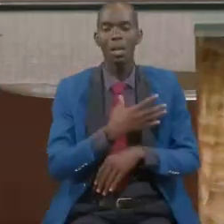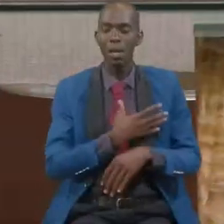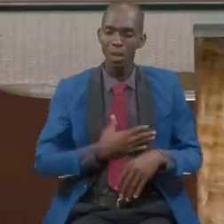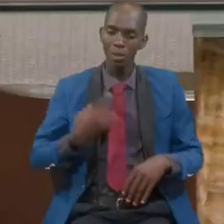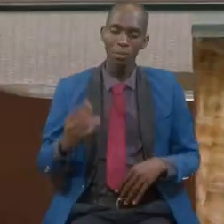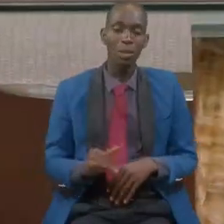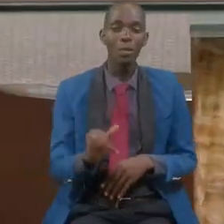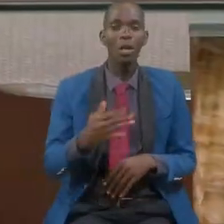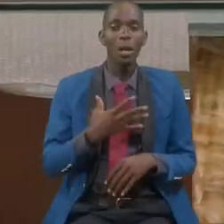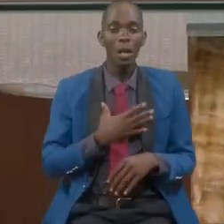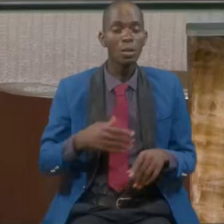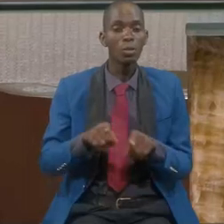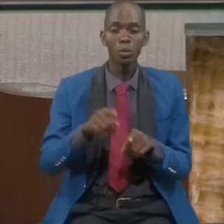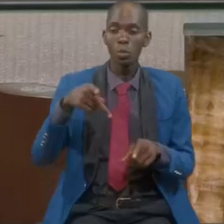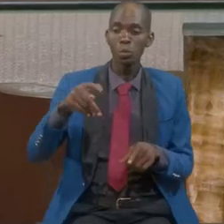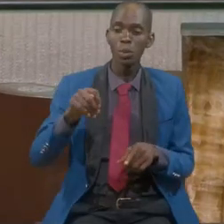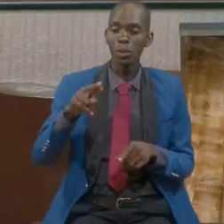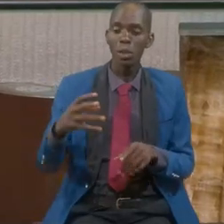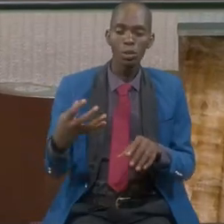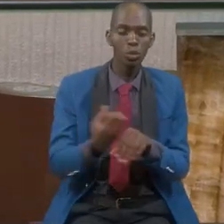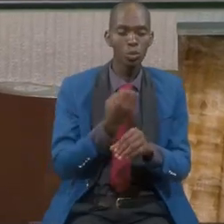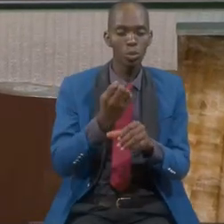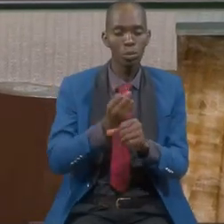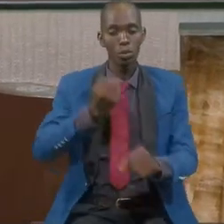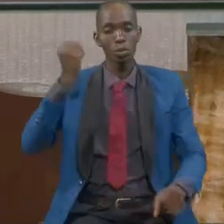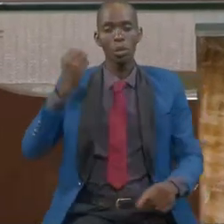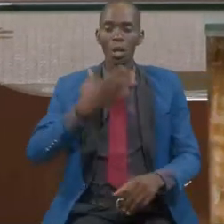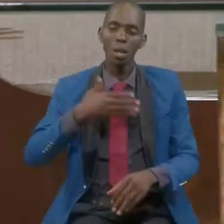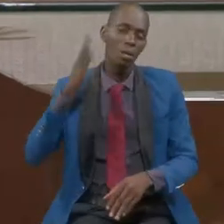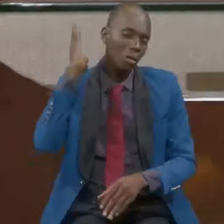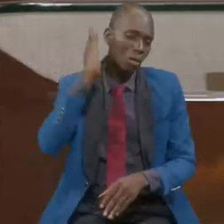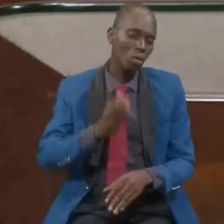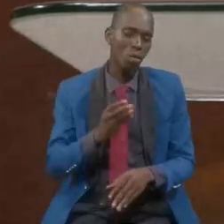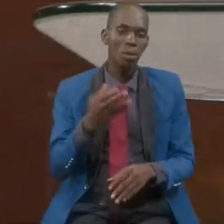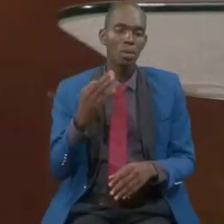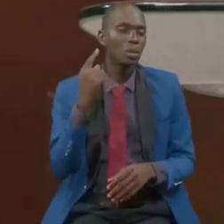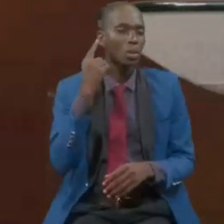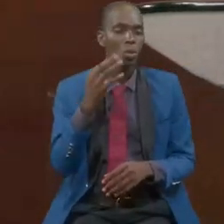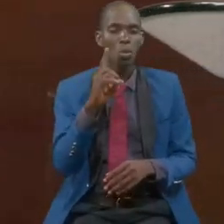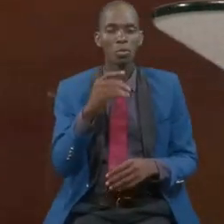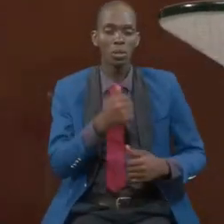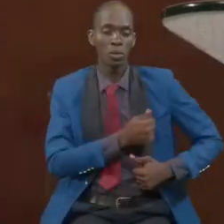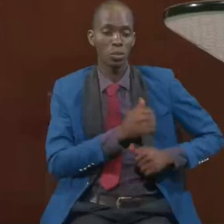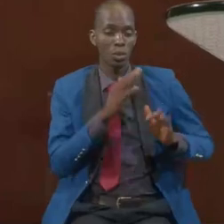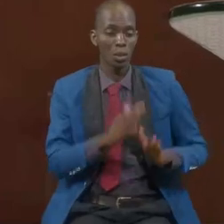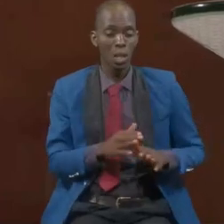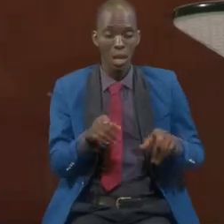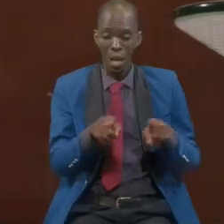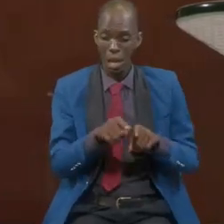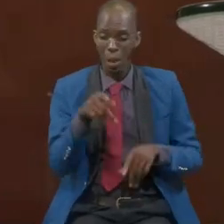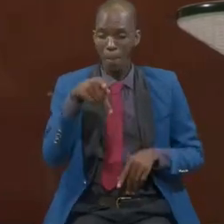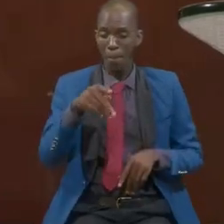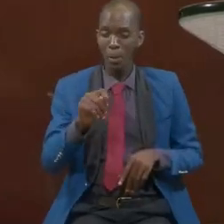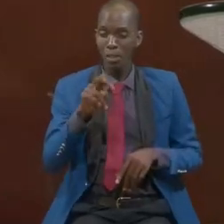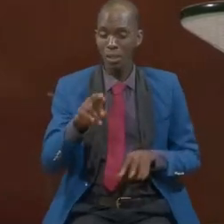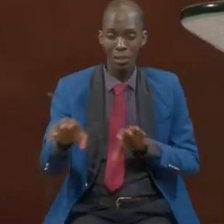Pilate, tel il était hier, tel il est aujourd'hui. Et Pierre a brandi l'épée pour